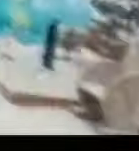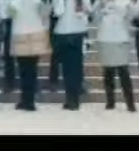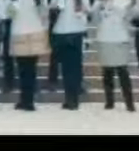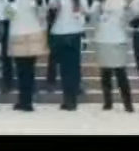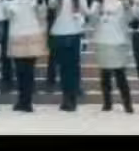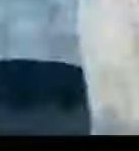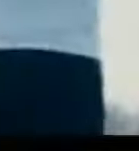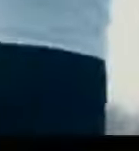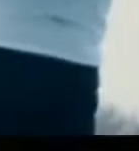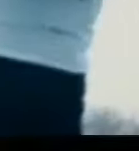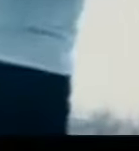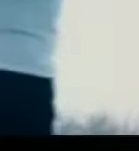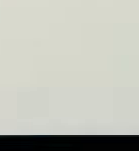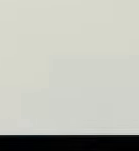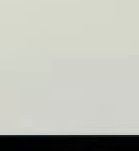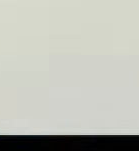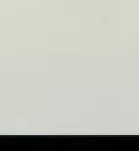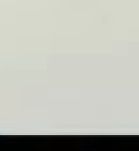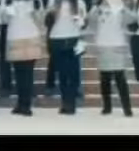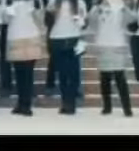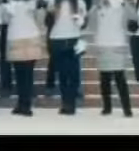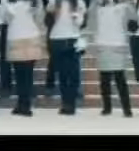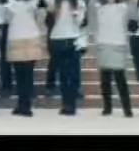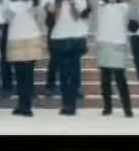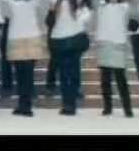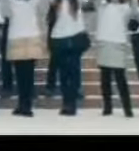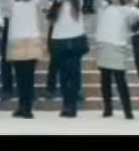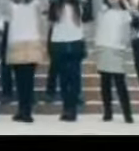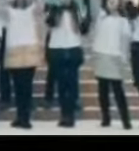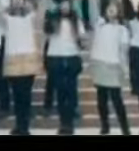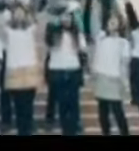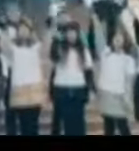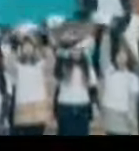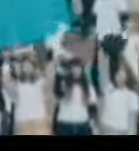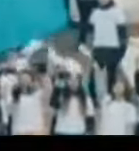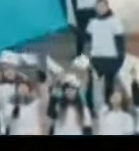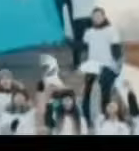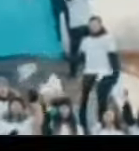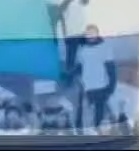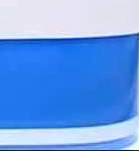Алдағы жылы Астанаға 20 жыл толмақ. Осыған орай семейлік жастар арнайы шара өткізді.